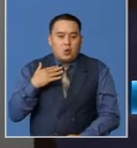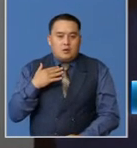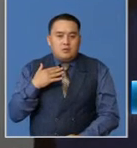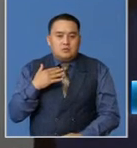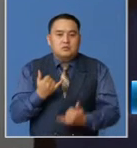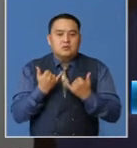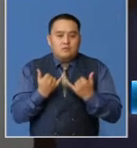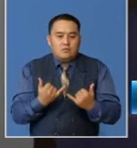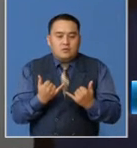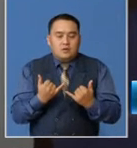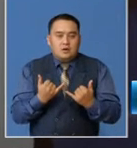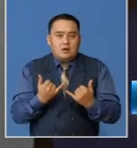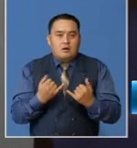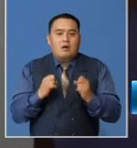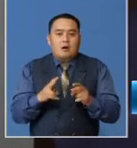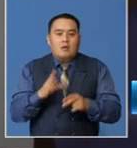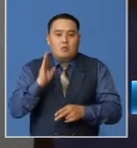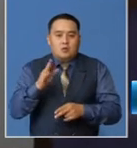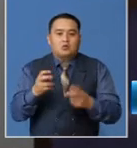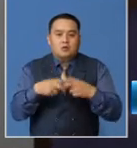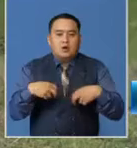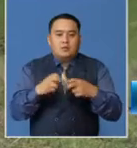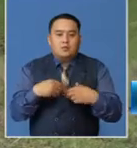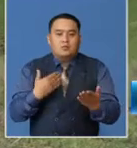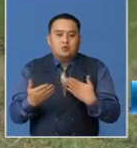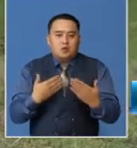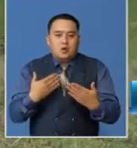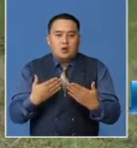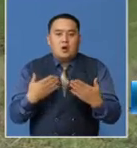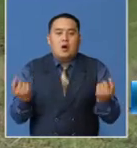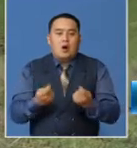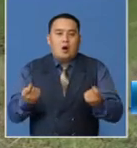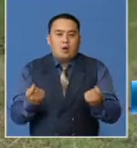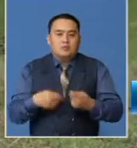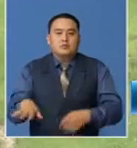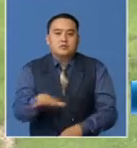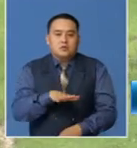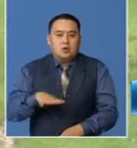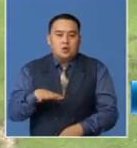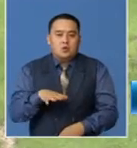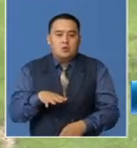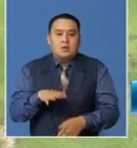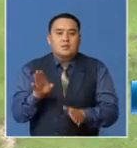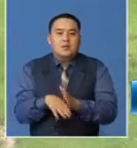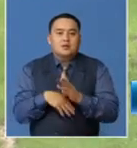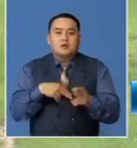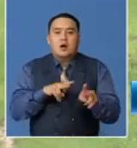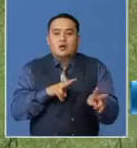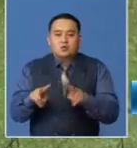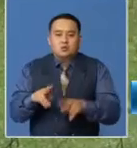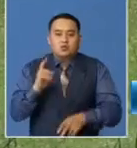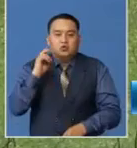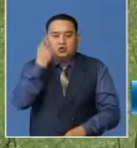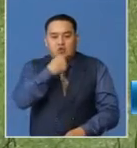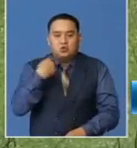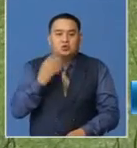на сегодняшний день. Какие поднимутся, те и будем разбирать. Наибольший урон пастбищным территориям наносит бесконтрольный выпас скота частными лицами.